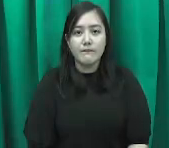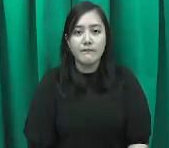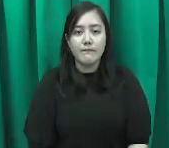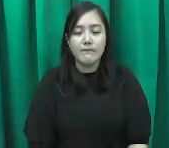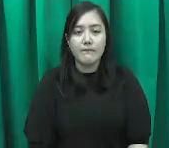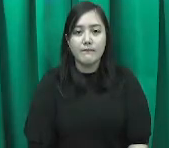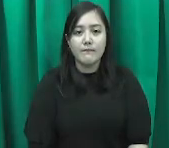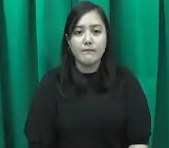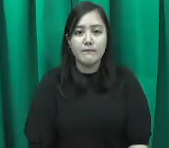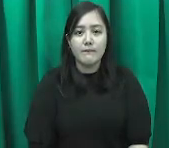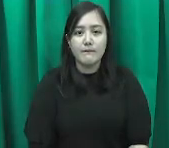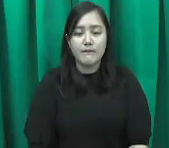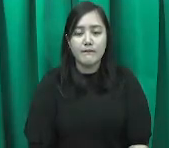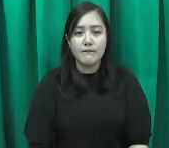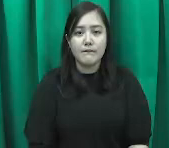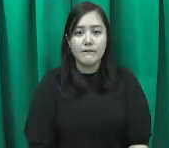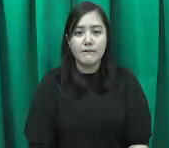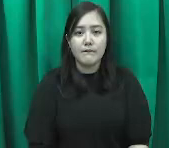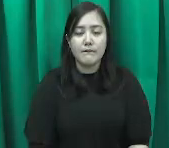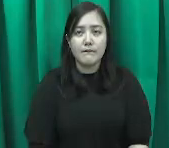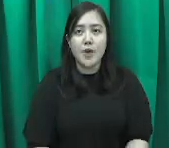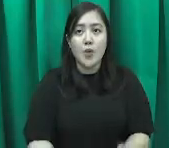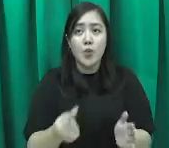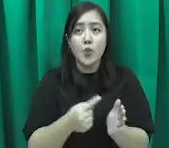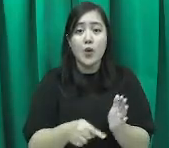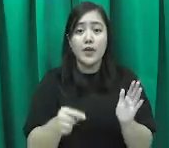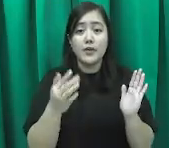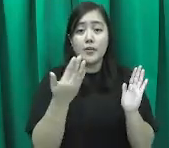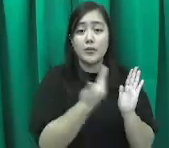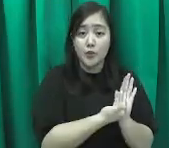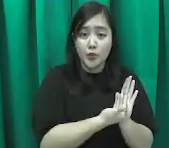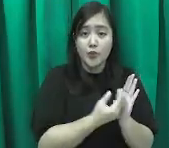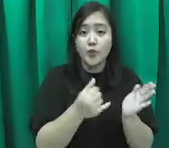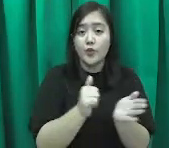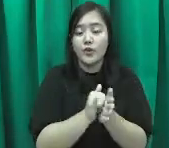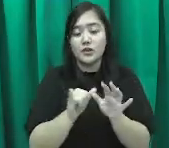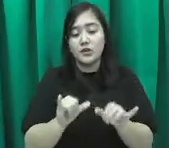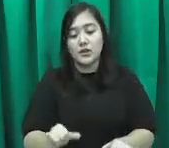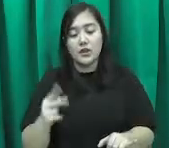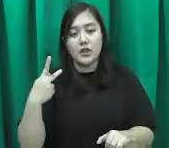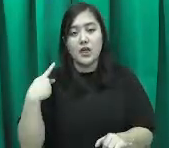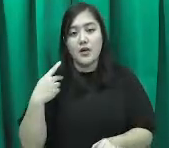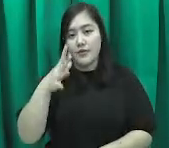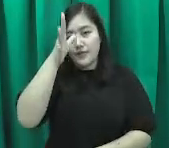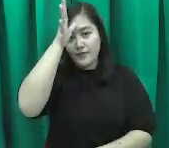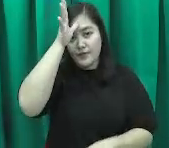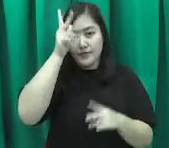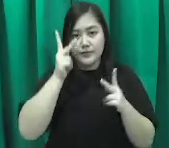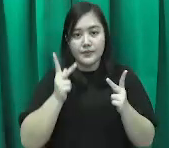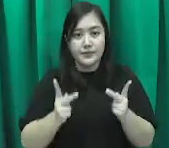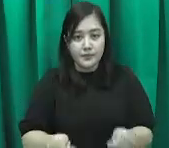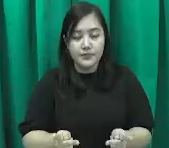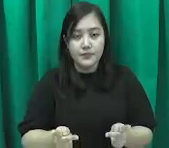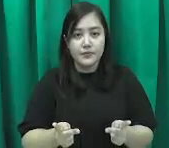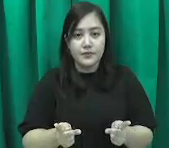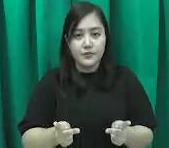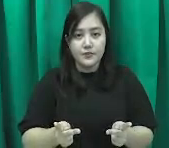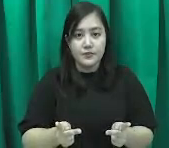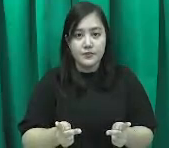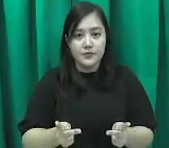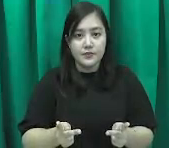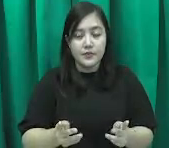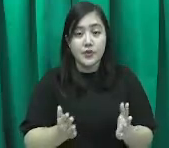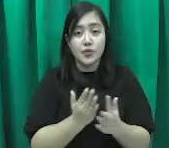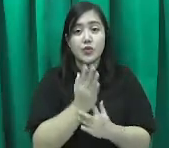Yes. Ano yung nagpapatunay na nandun pa rin yung presensya ng fathers? The command, the instruction of the